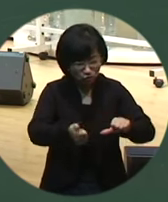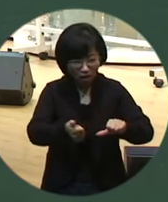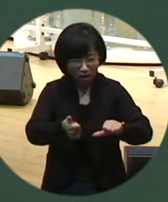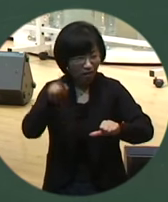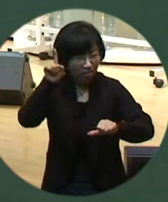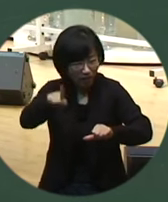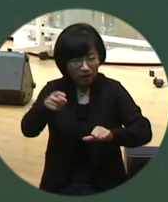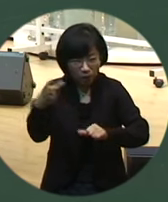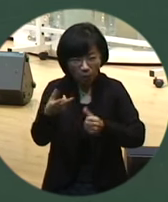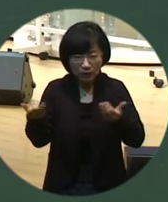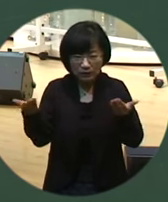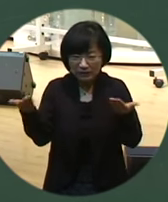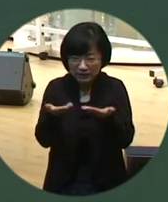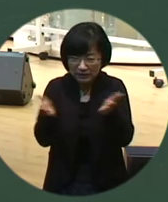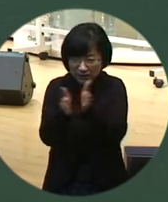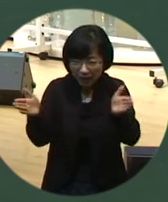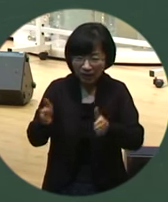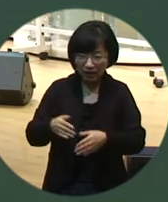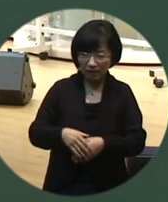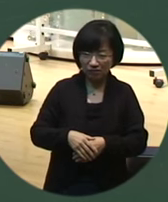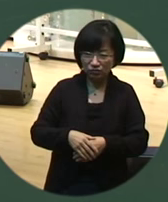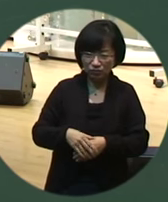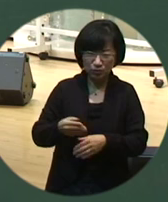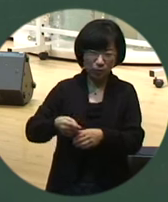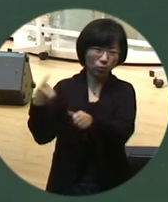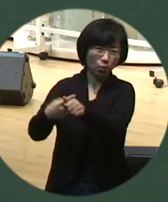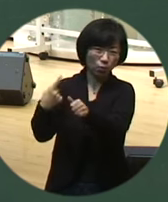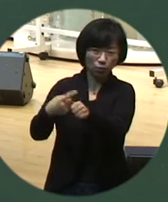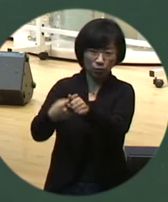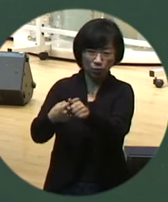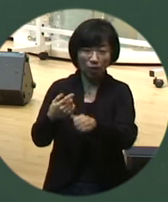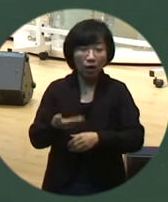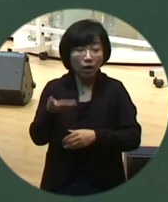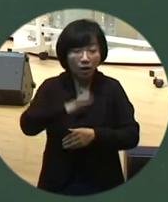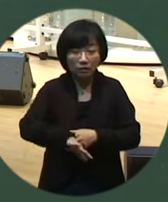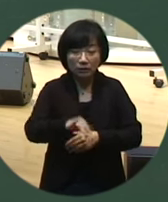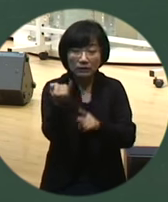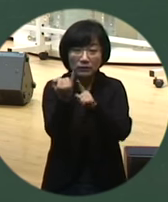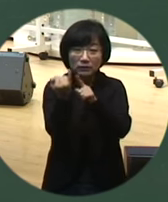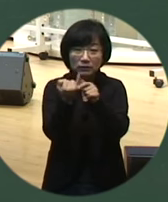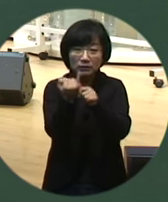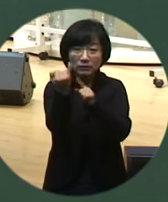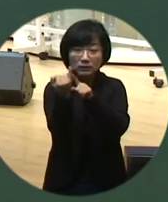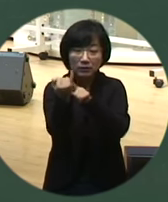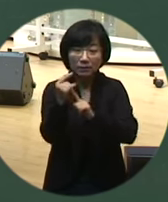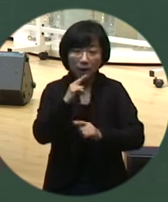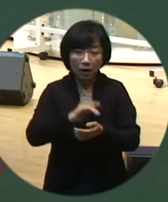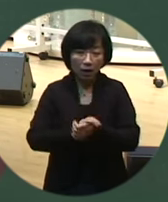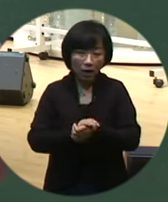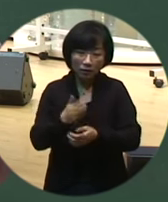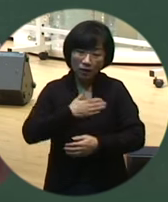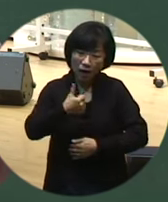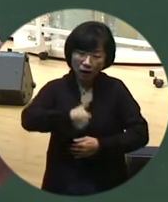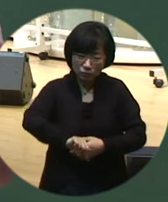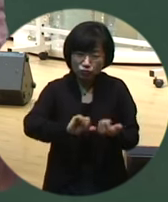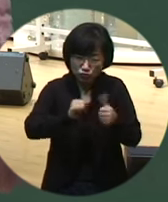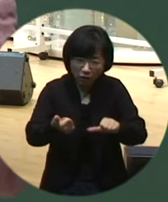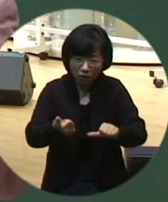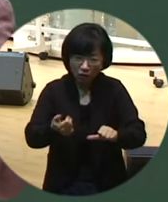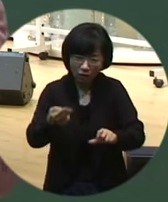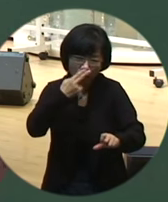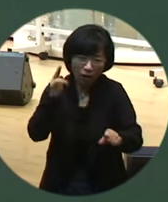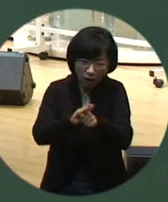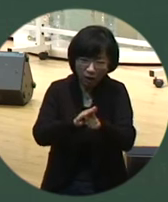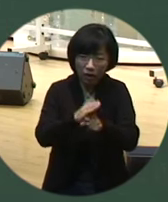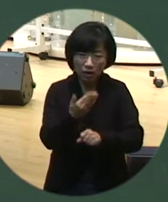그분이 그렇게 얘기하더라고요. 아들이 죽었지만은 일을 하지 아니하면 안 될 만큼 절박했다네요. And she said that's how she explained